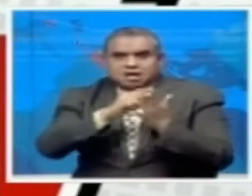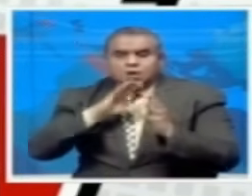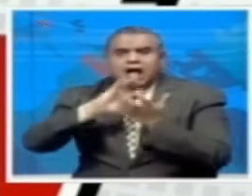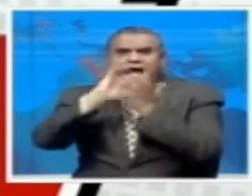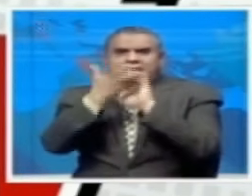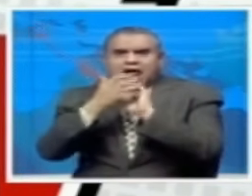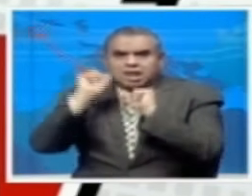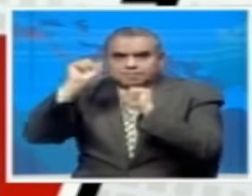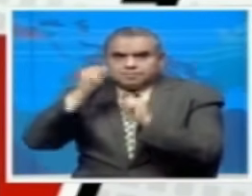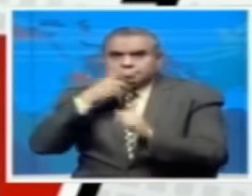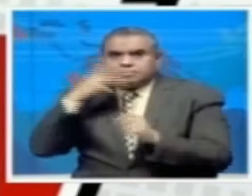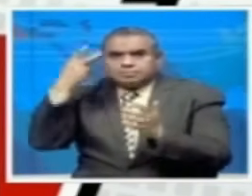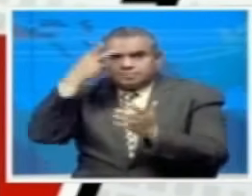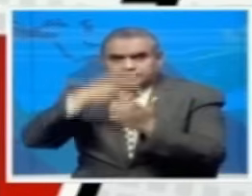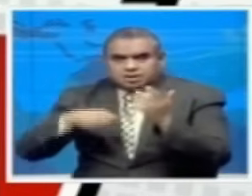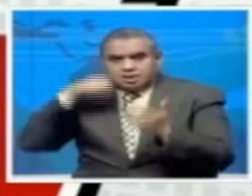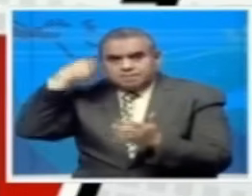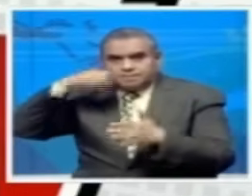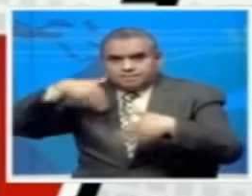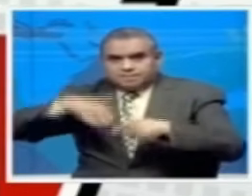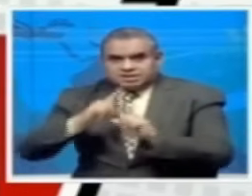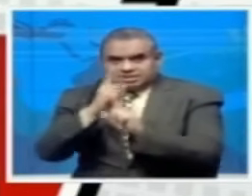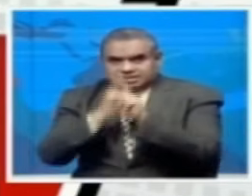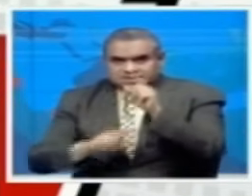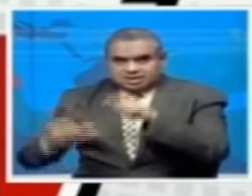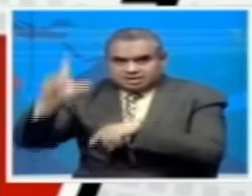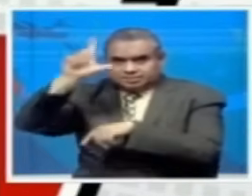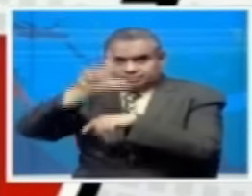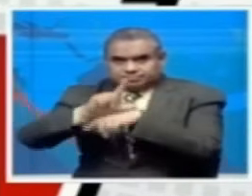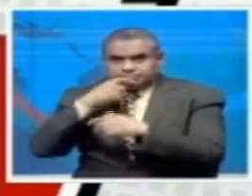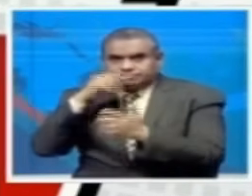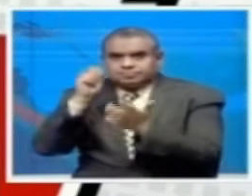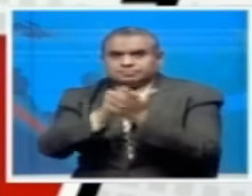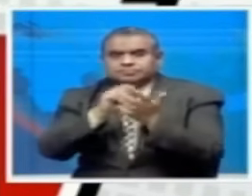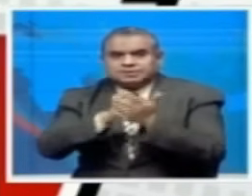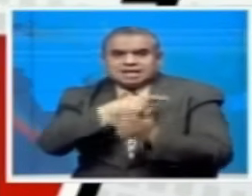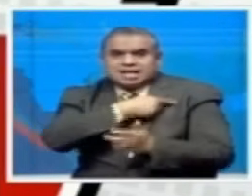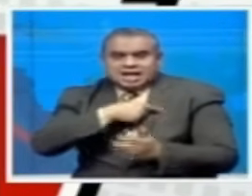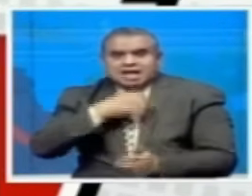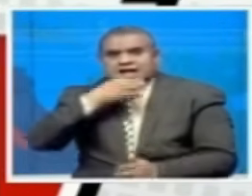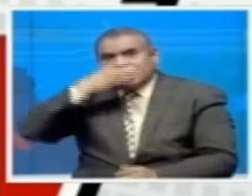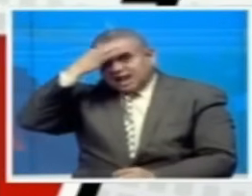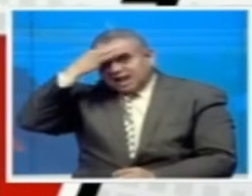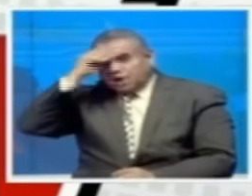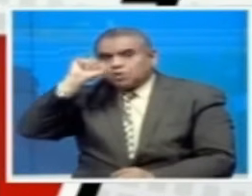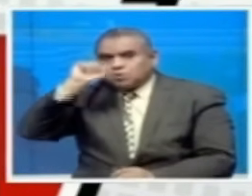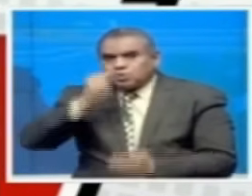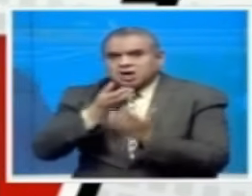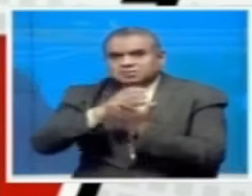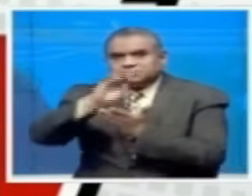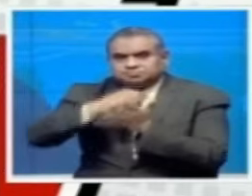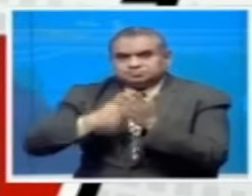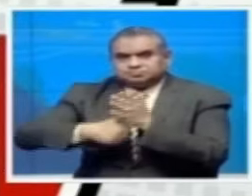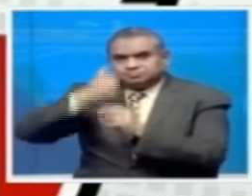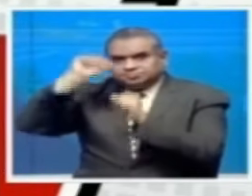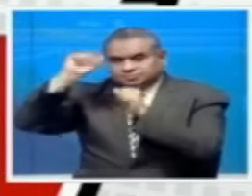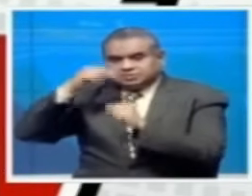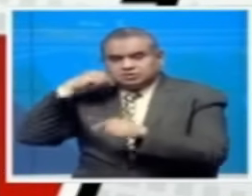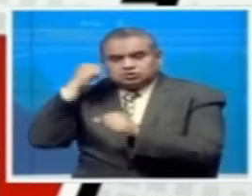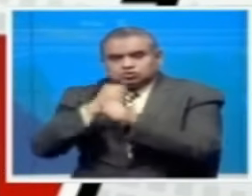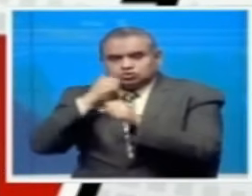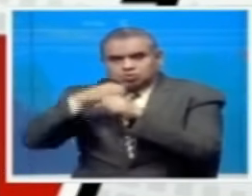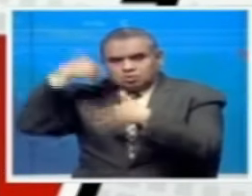حول العالم، والتي صدر قرار مجلس إدارة الهيئة الوطنية للانتخابات بتحديد مقراتها